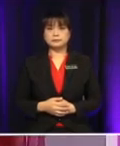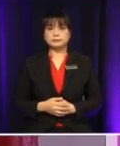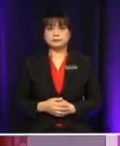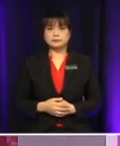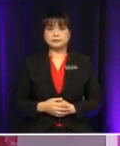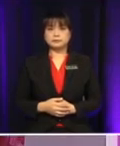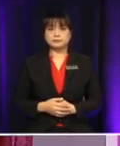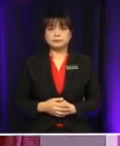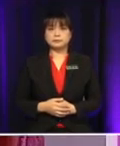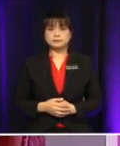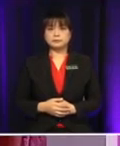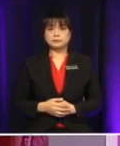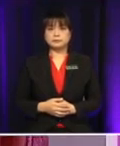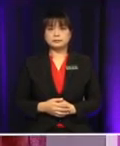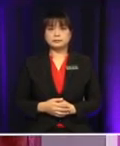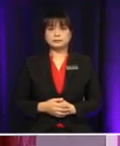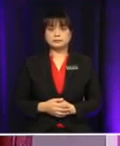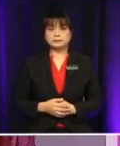adalah daripada